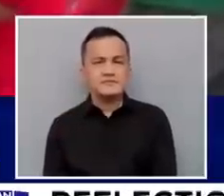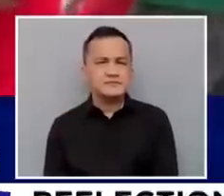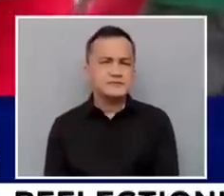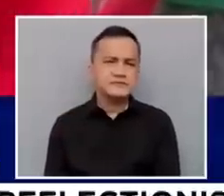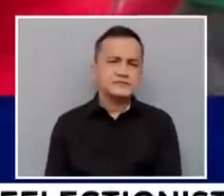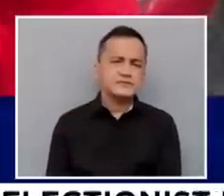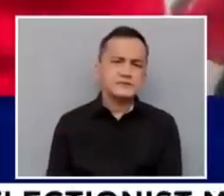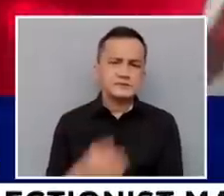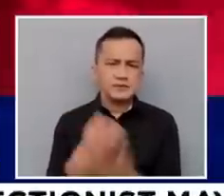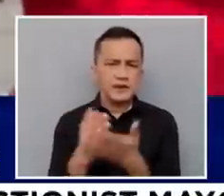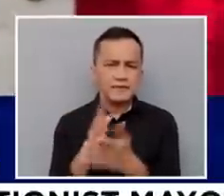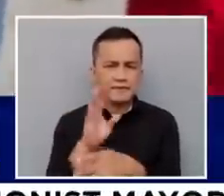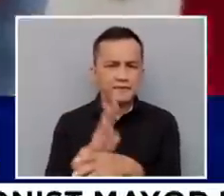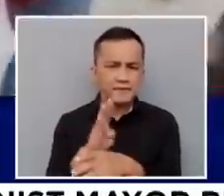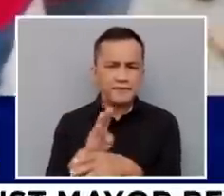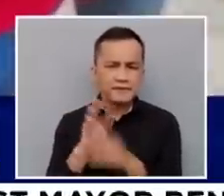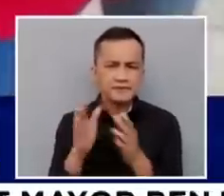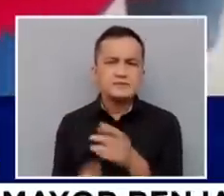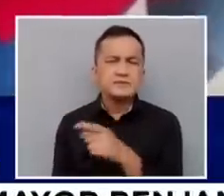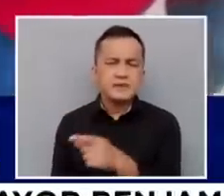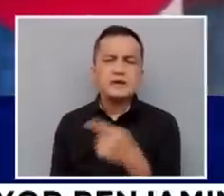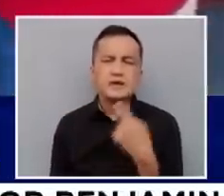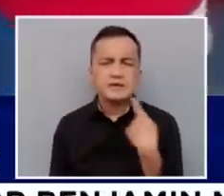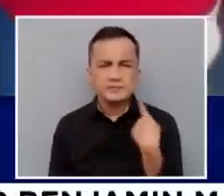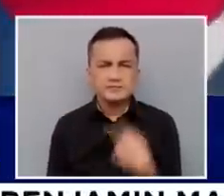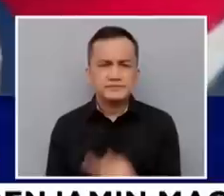negosyante na nandun na kagabi kasama